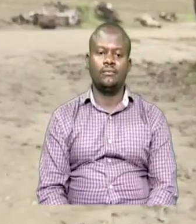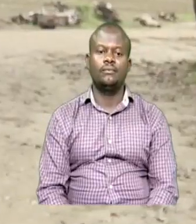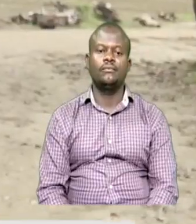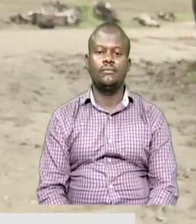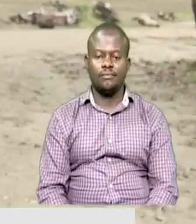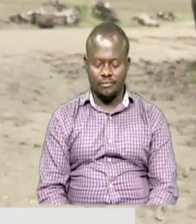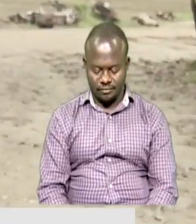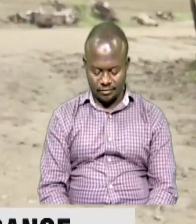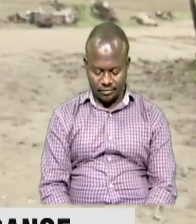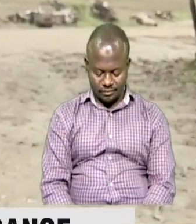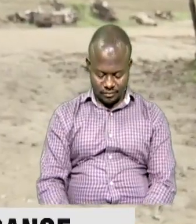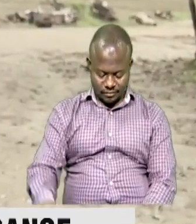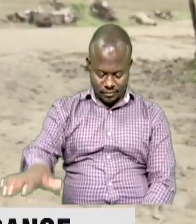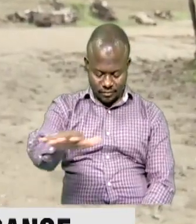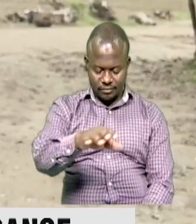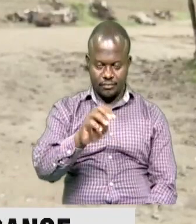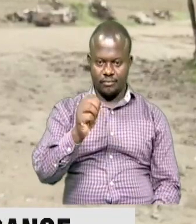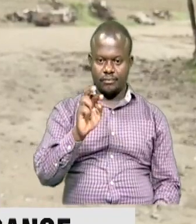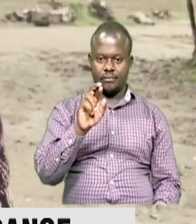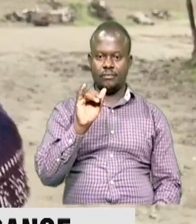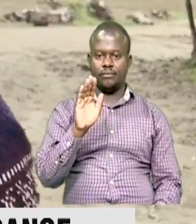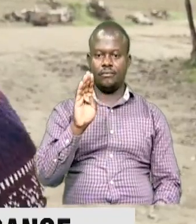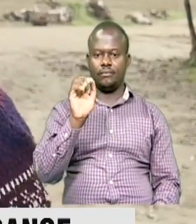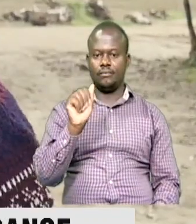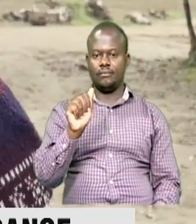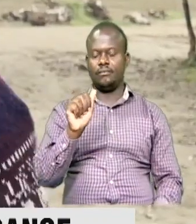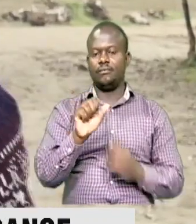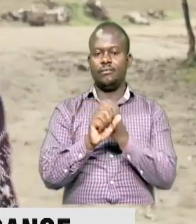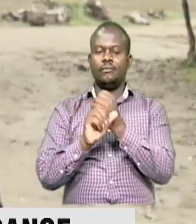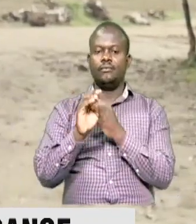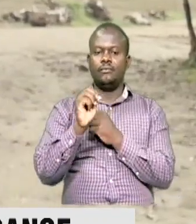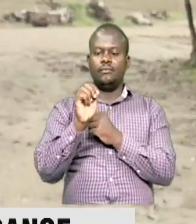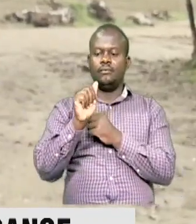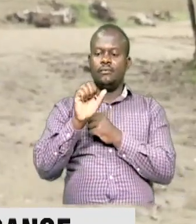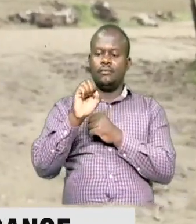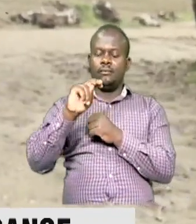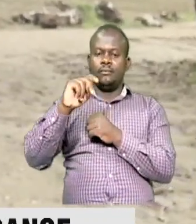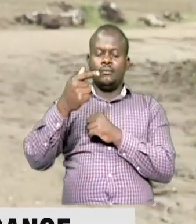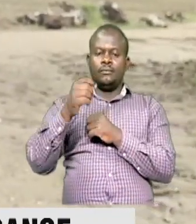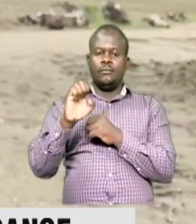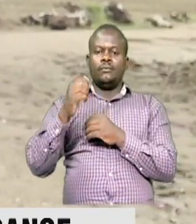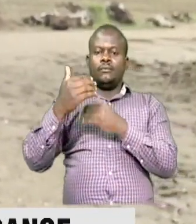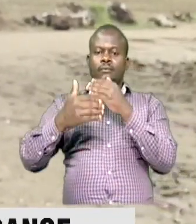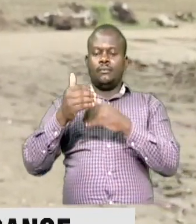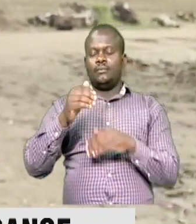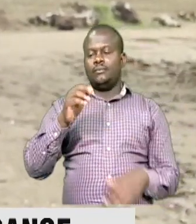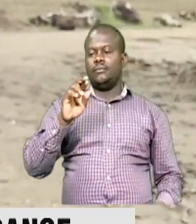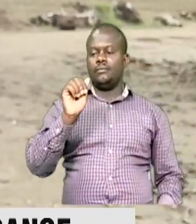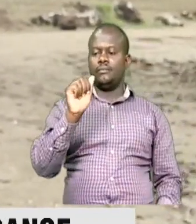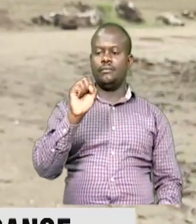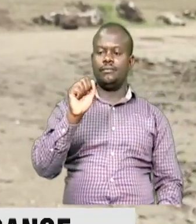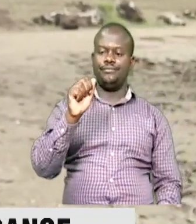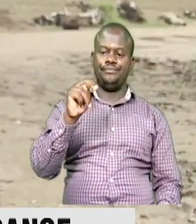ka Mariba mu murenge wa Rusenge turi bugufi bw'ishuri ryisumbuye rya Rasaniro, groupe scolaire Rasaniro, ni naho